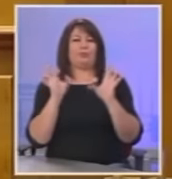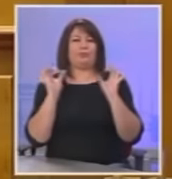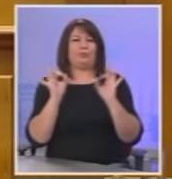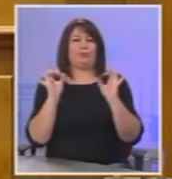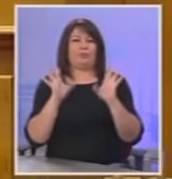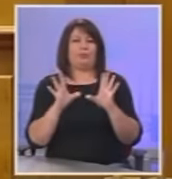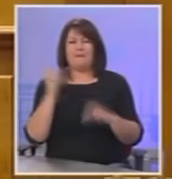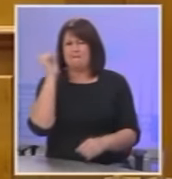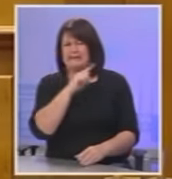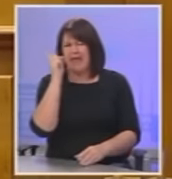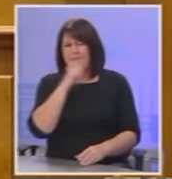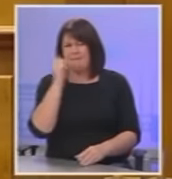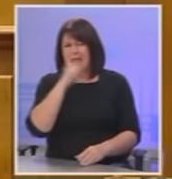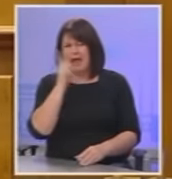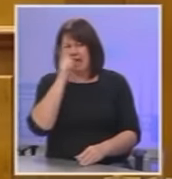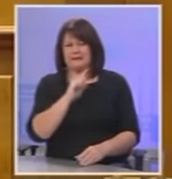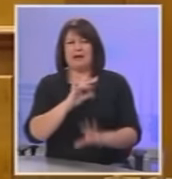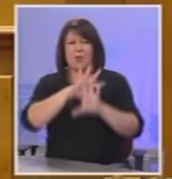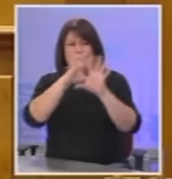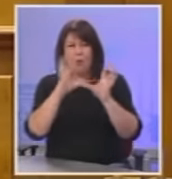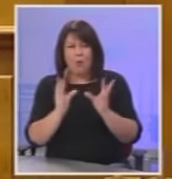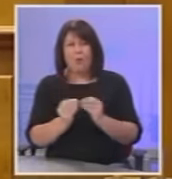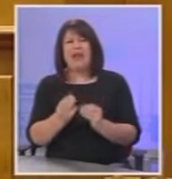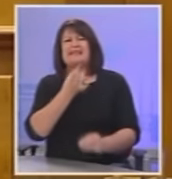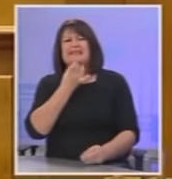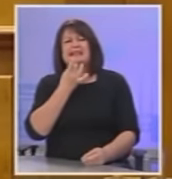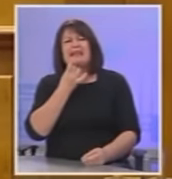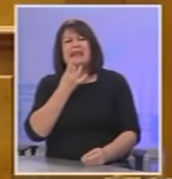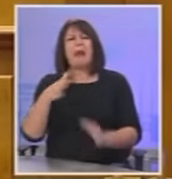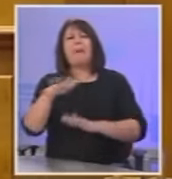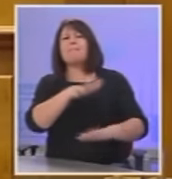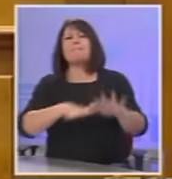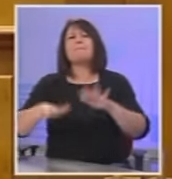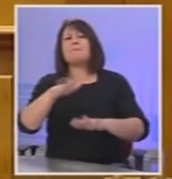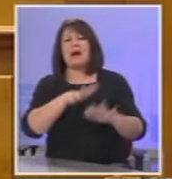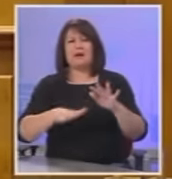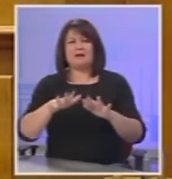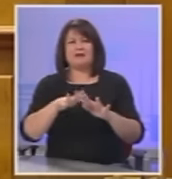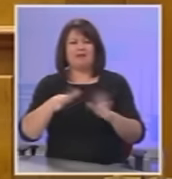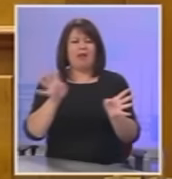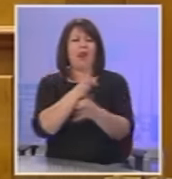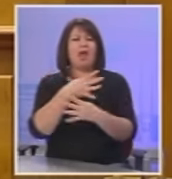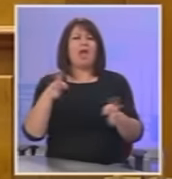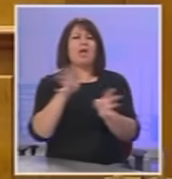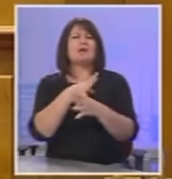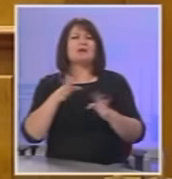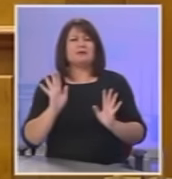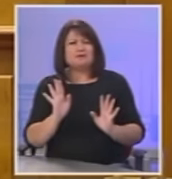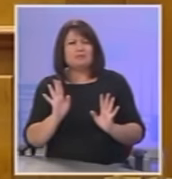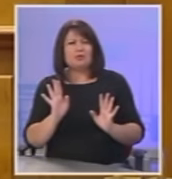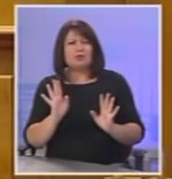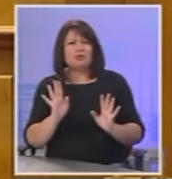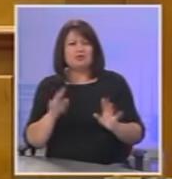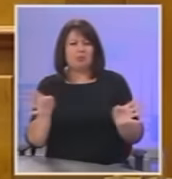είναι όλα ένα ψέμα, όλα ήταν κομμάτια μιας αδίστακτης πολιτικής απάτης, ενός ακραίου λαϊκισμού, μιας ανεύθυνης